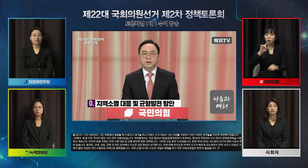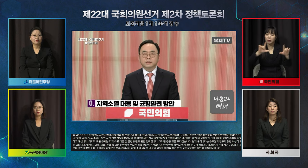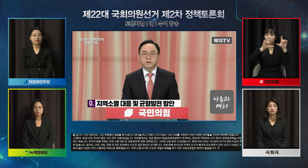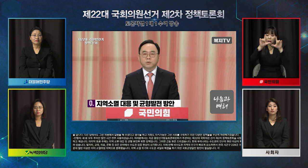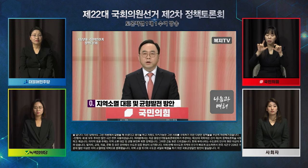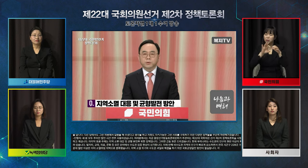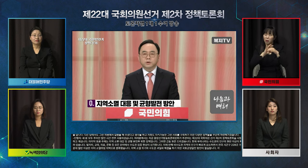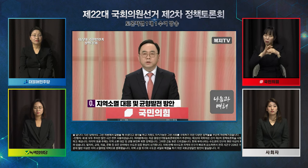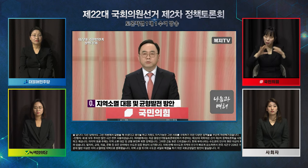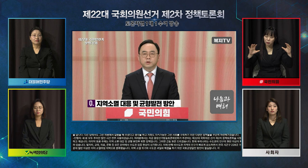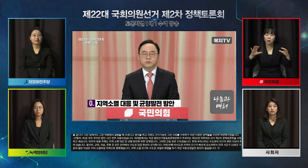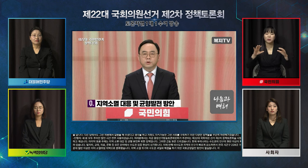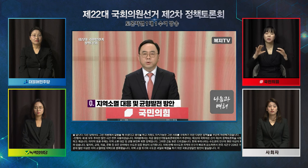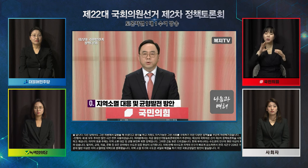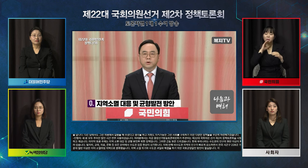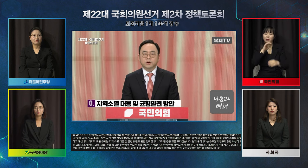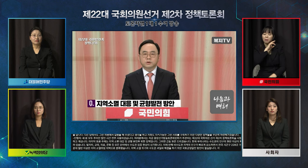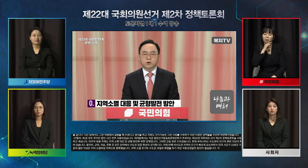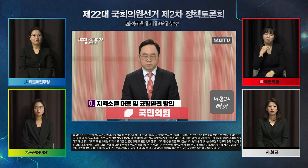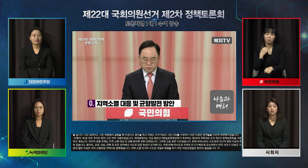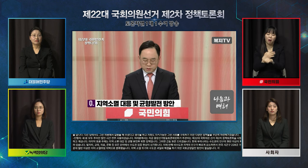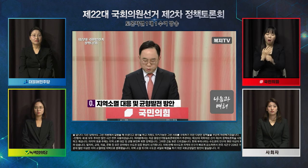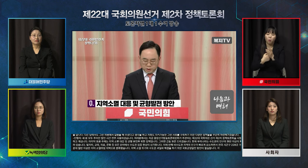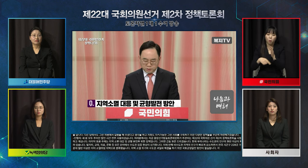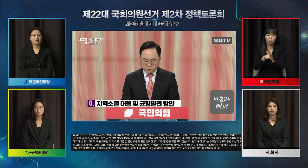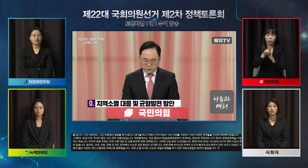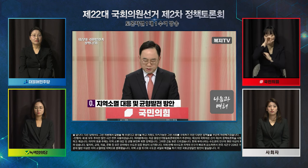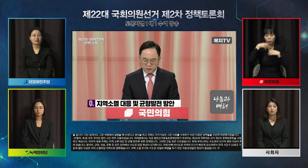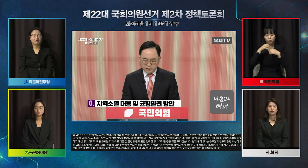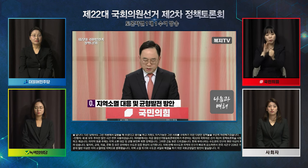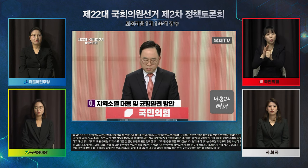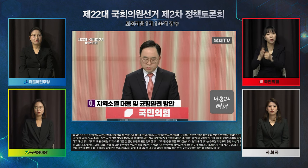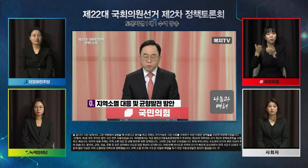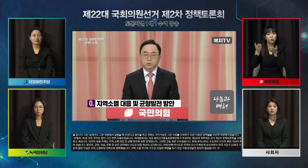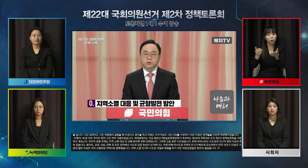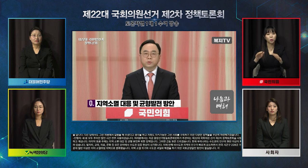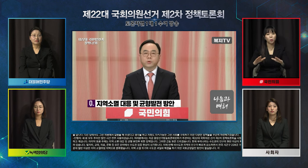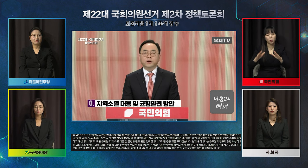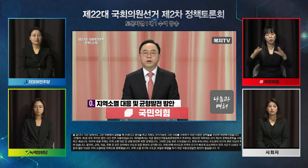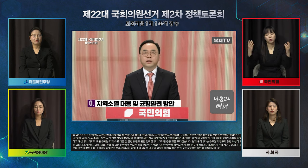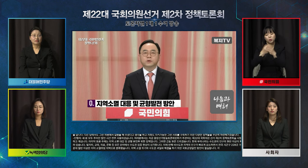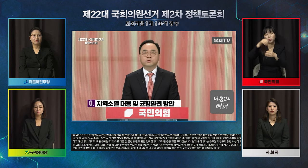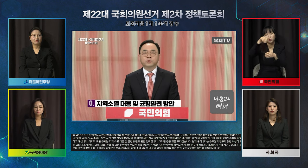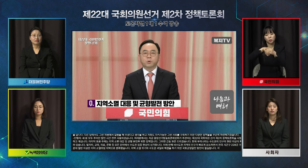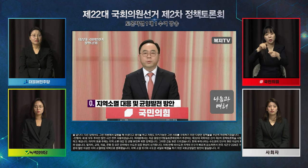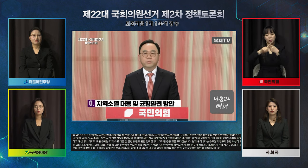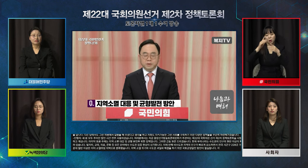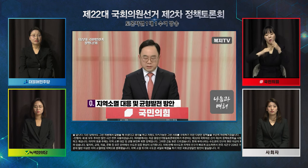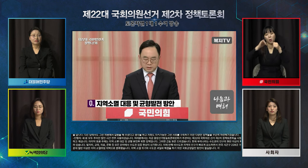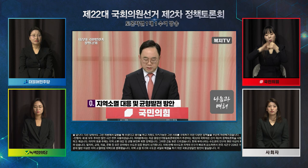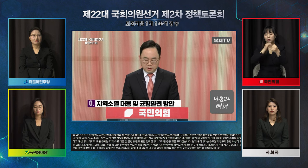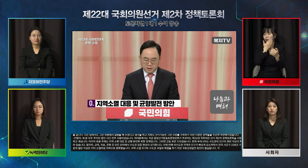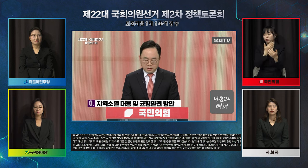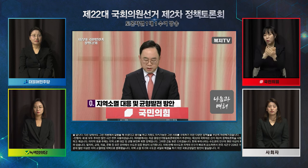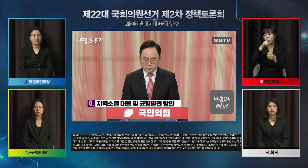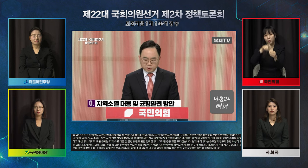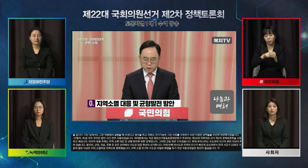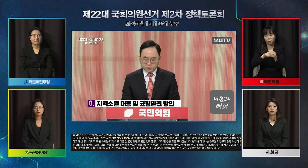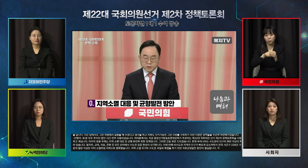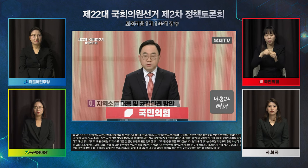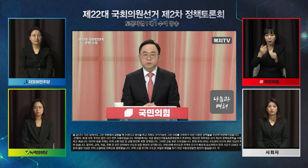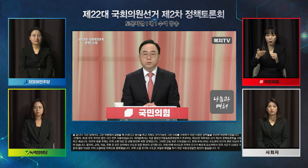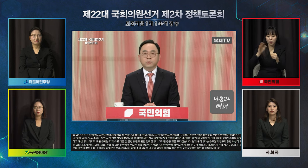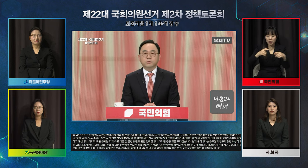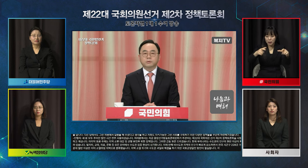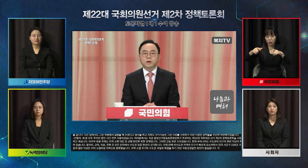충분한 생활 편의를 누릴 수 있도록 정부가 지원하는 것이 이번 총선 공약의 주요 목표입니다. 하지만